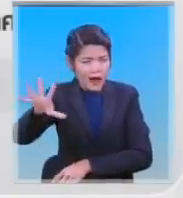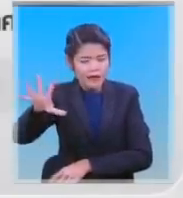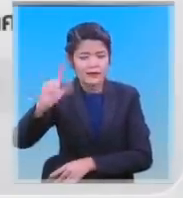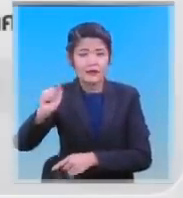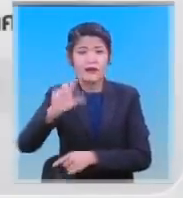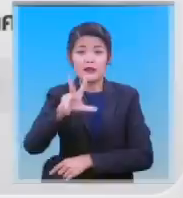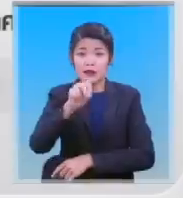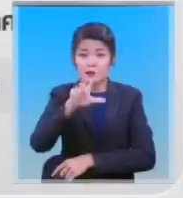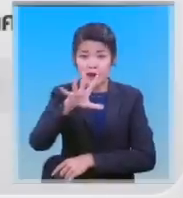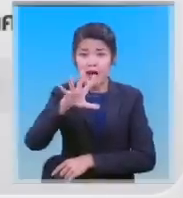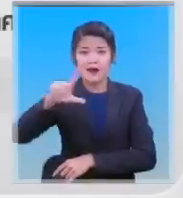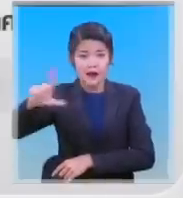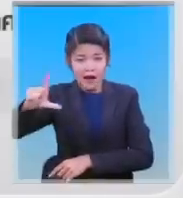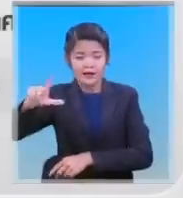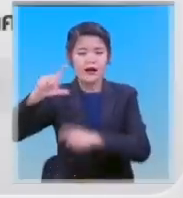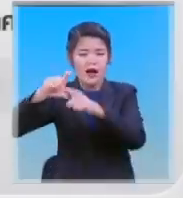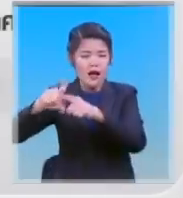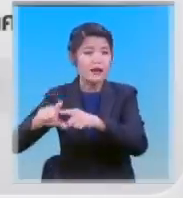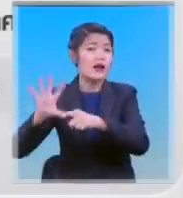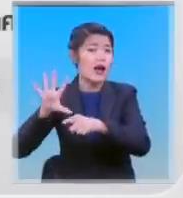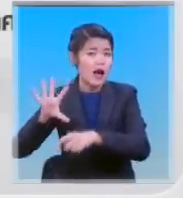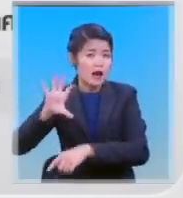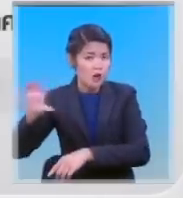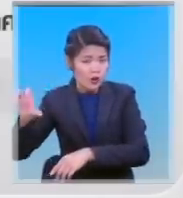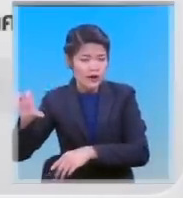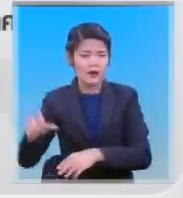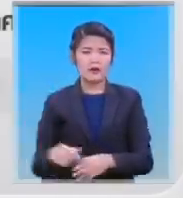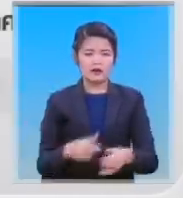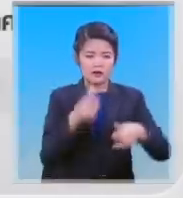เฉลี่ยต่อส.ส. 1คนก็คือ